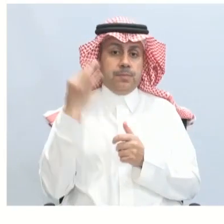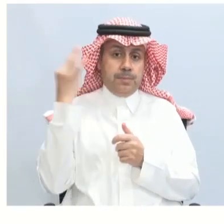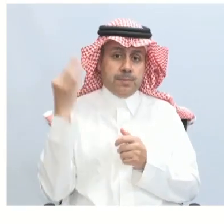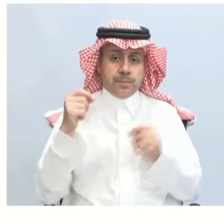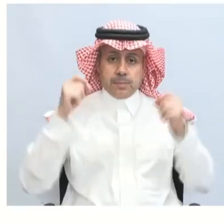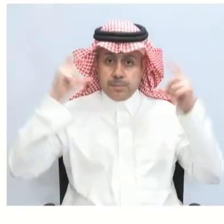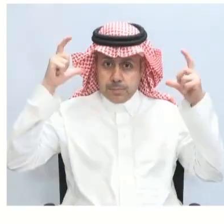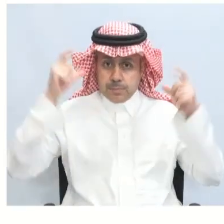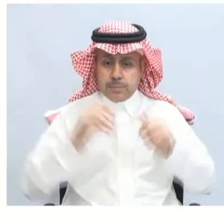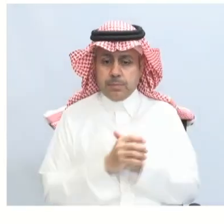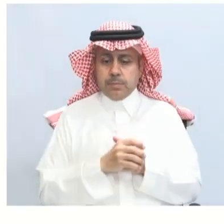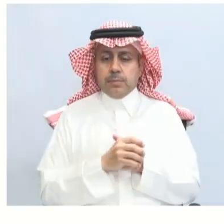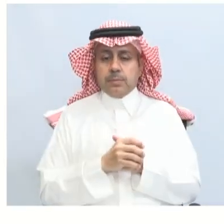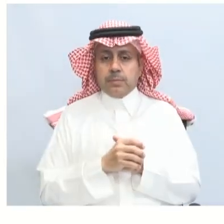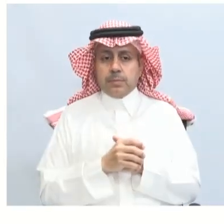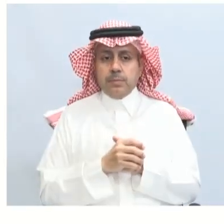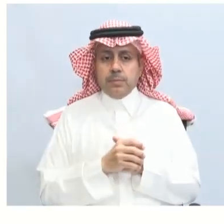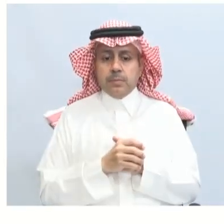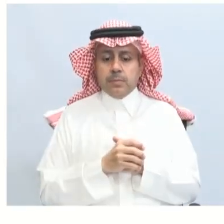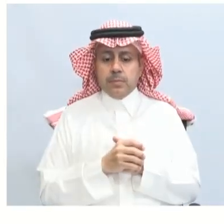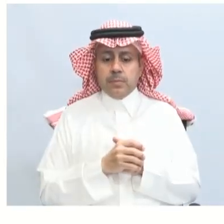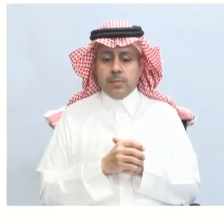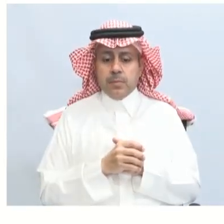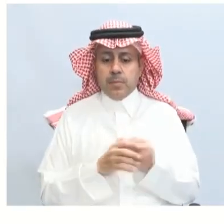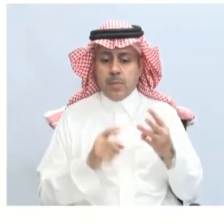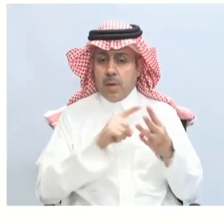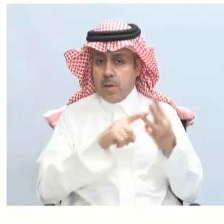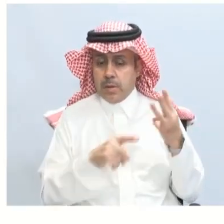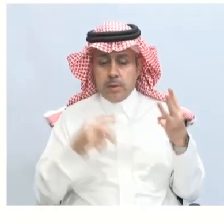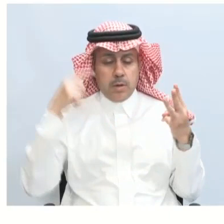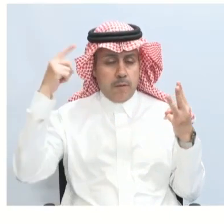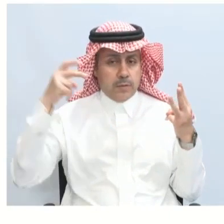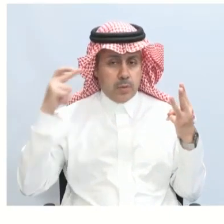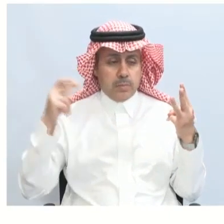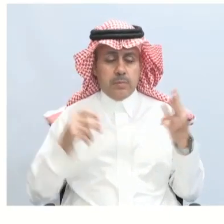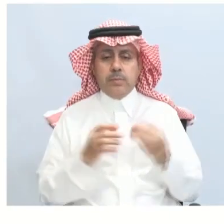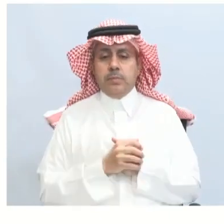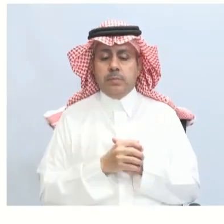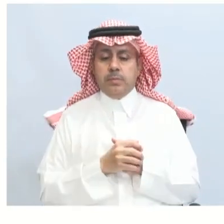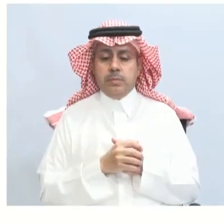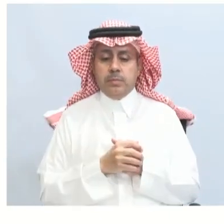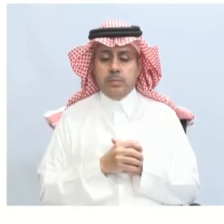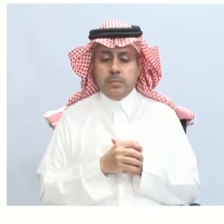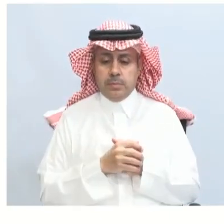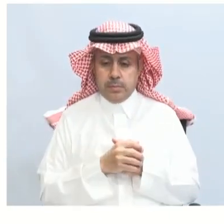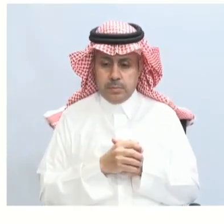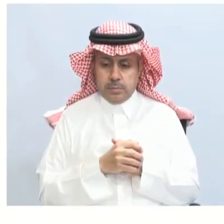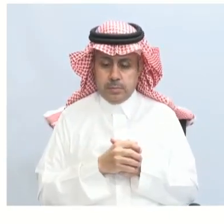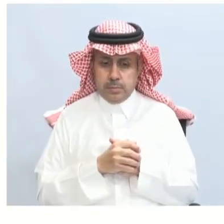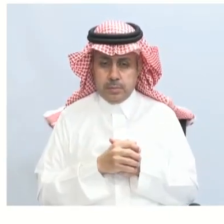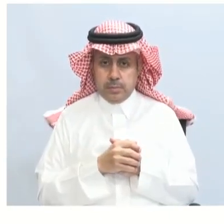يفهمها من ليس من اهل العلم من ليس من اهل العلم ما هو الخيار الصحيح من بين تلك الخيارات